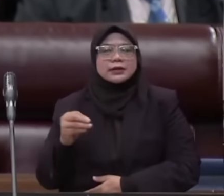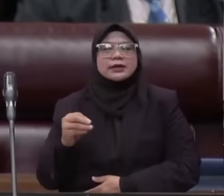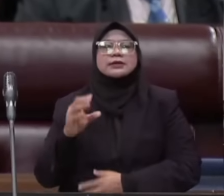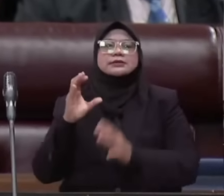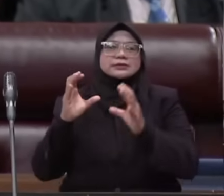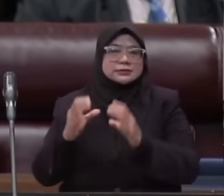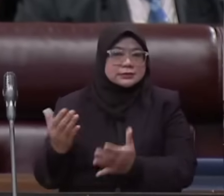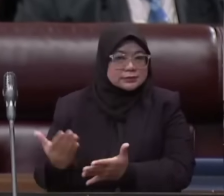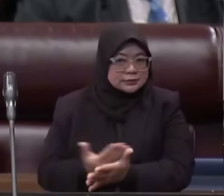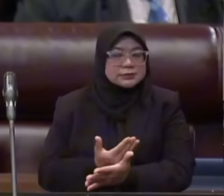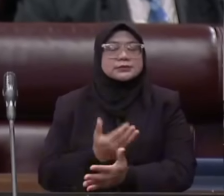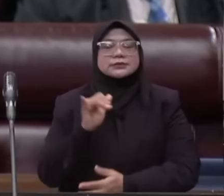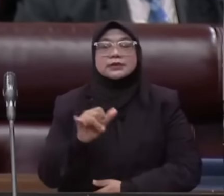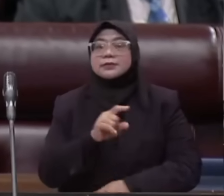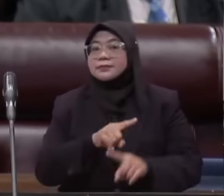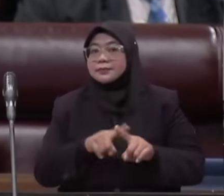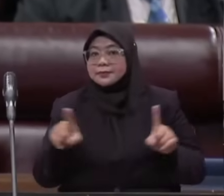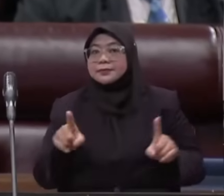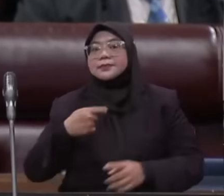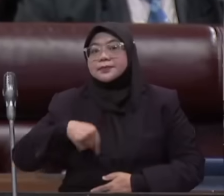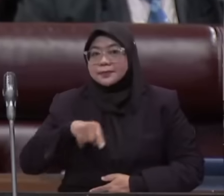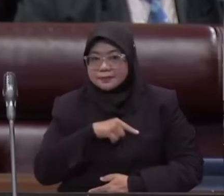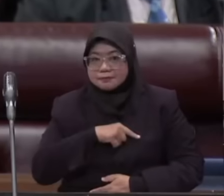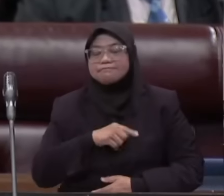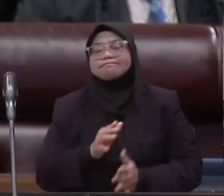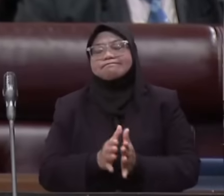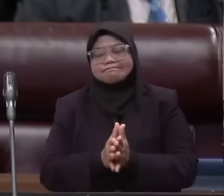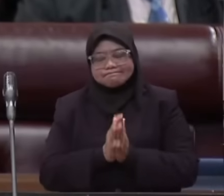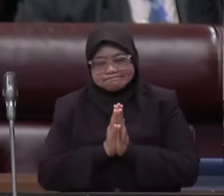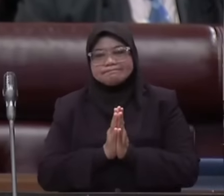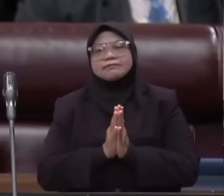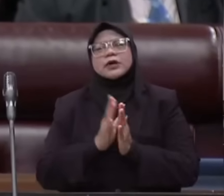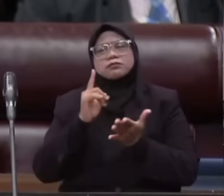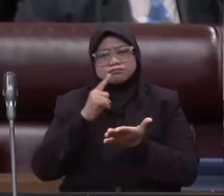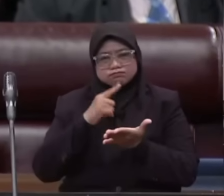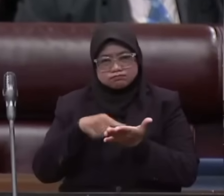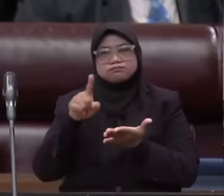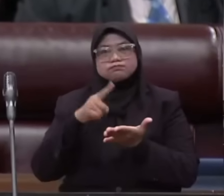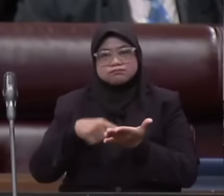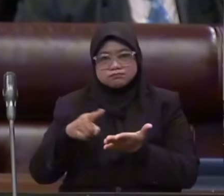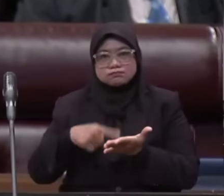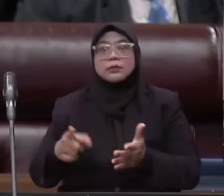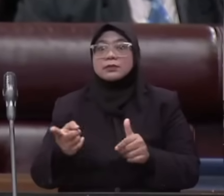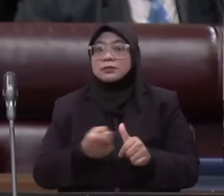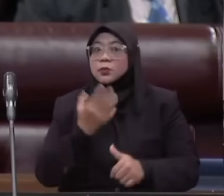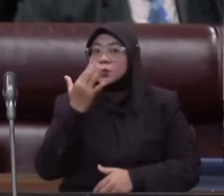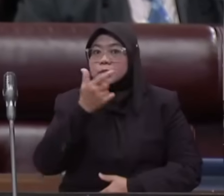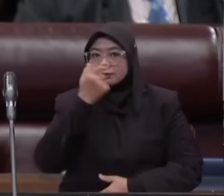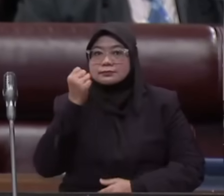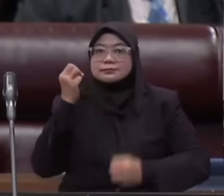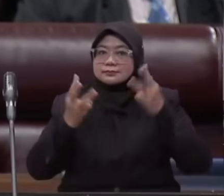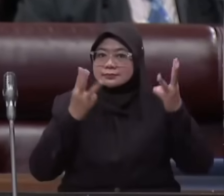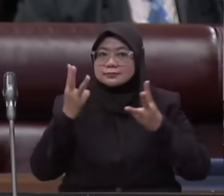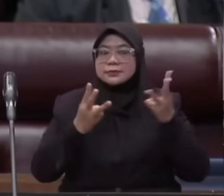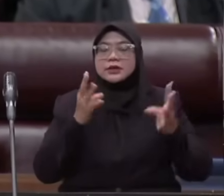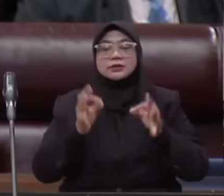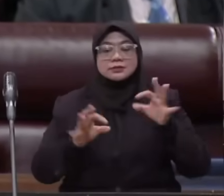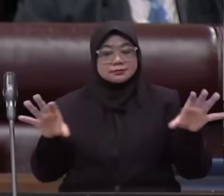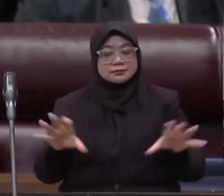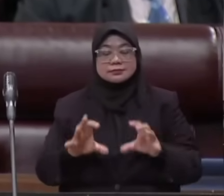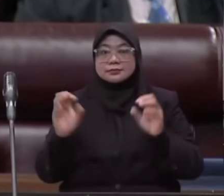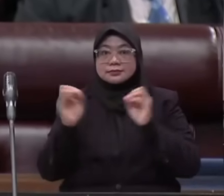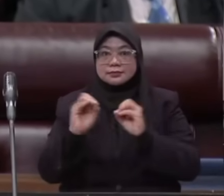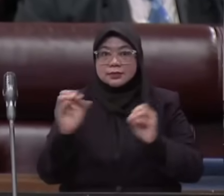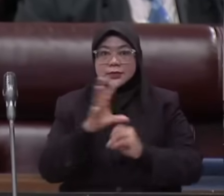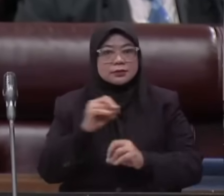baru dan sebagainya tetapi kita minta itu diperhalusi terlebih tidak dibuat